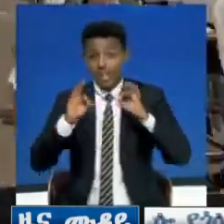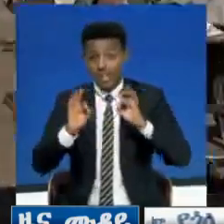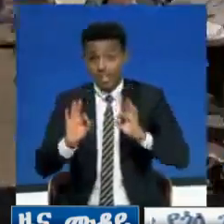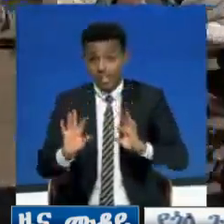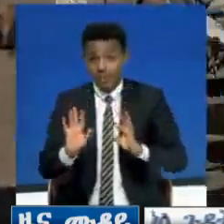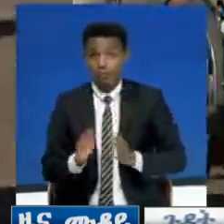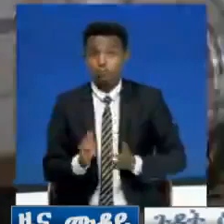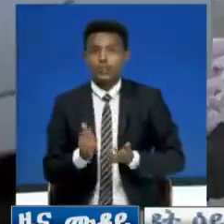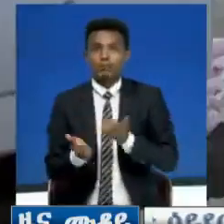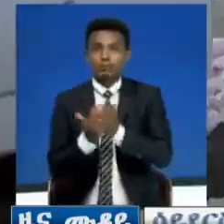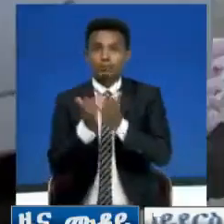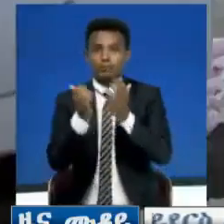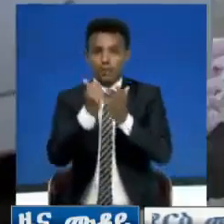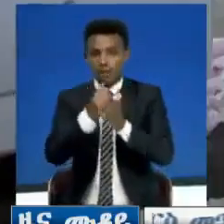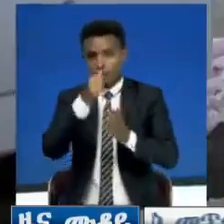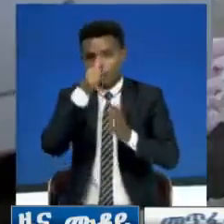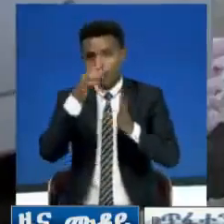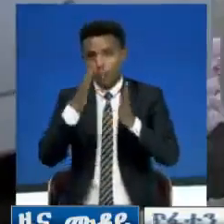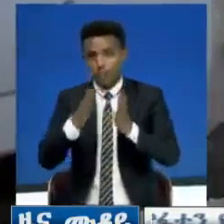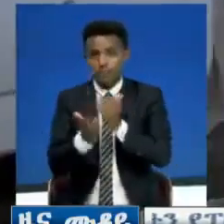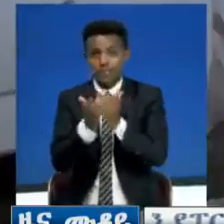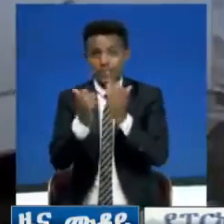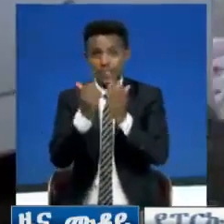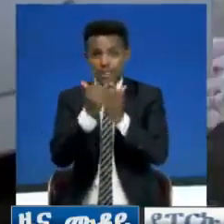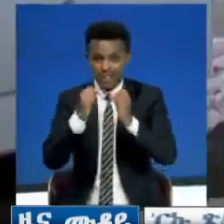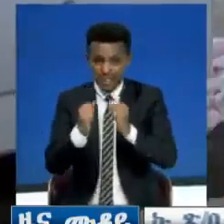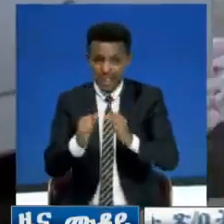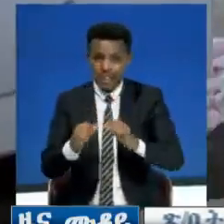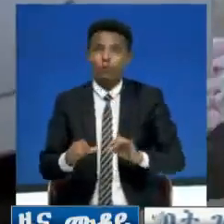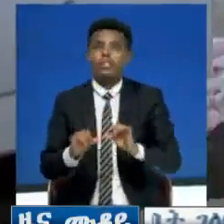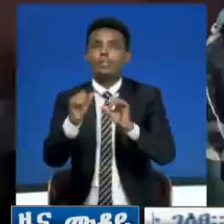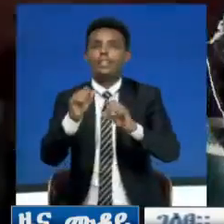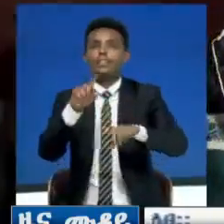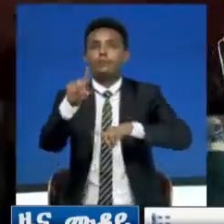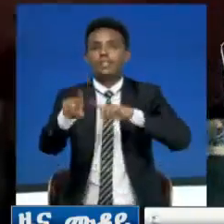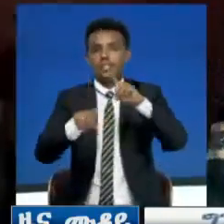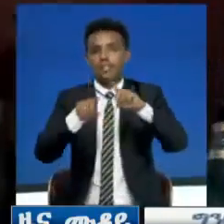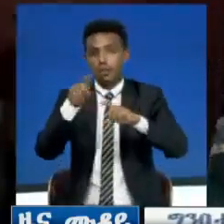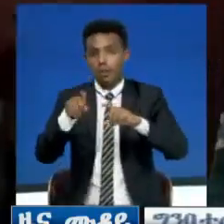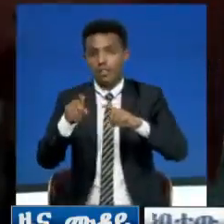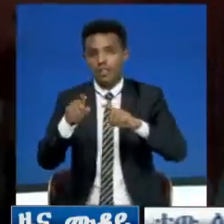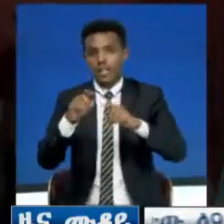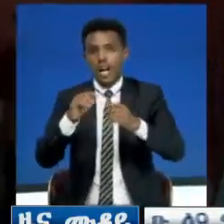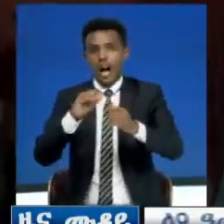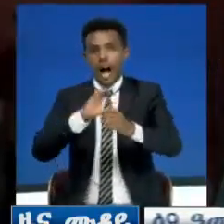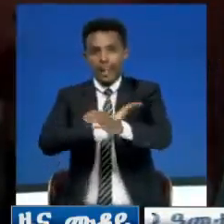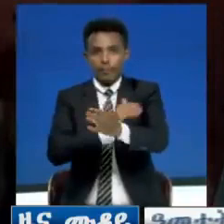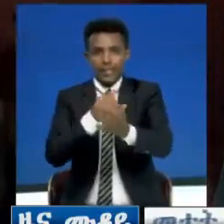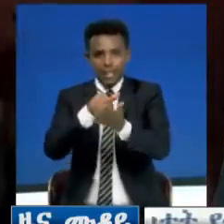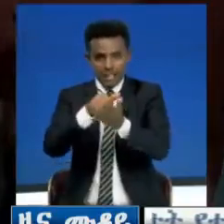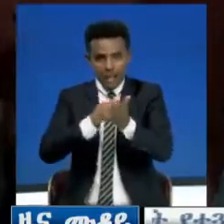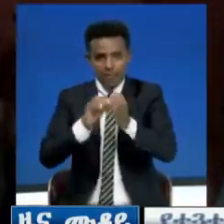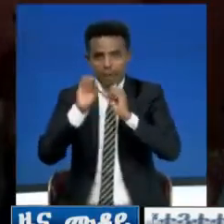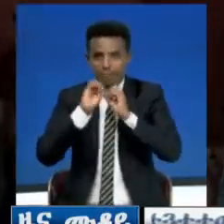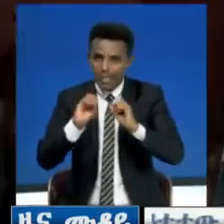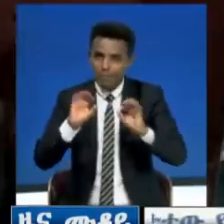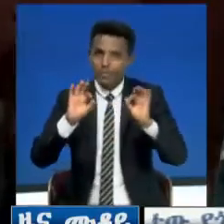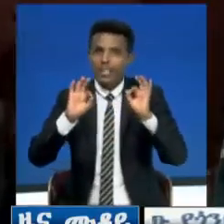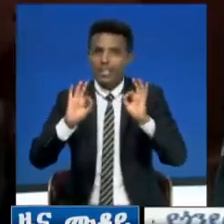የኢትዮጵያዊነት መረዳዳትና መደጋገፍ ተጠናክሮ እንዲቀጥልም ጠይቀዋል። አቅመ ደካማ ምንም የሌለው